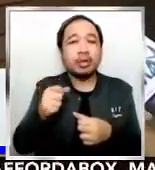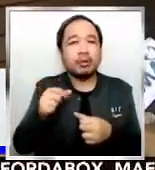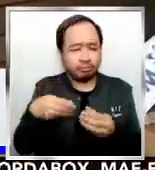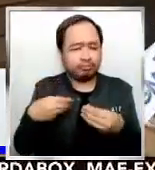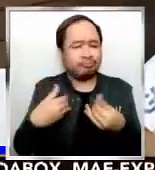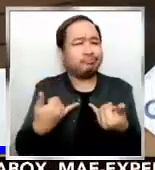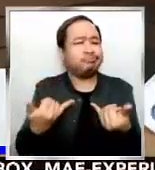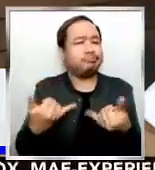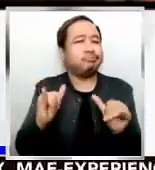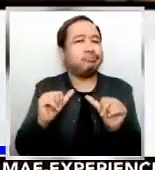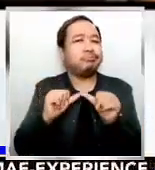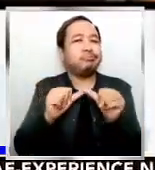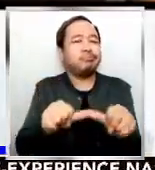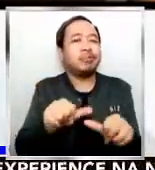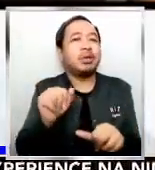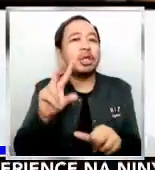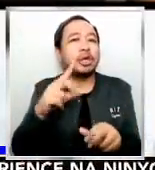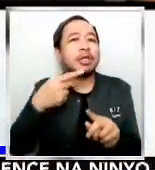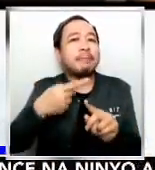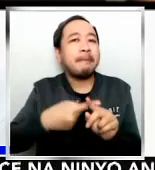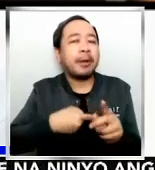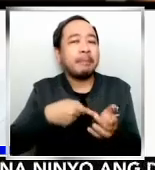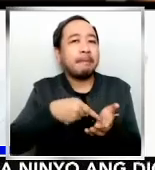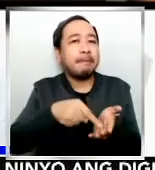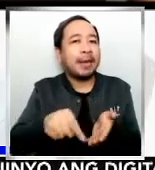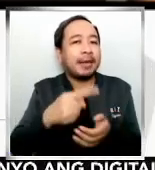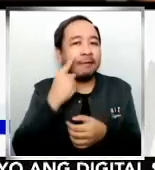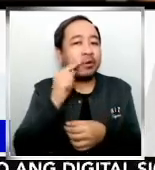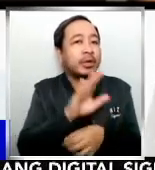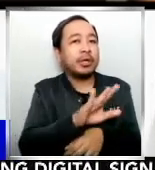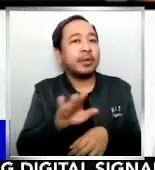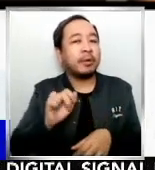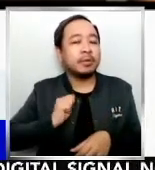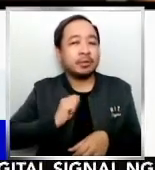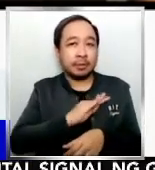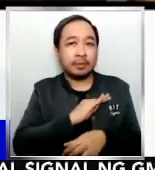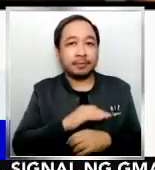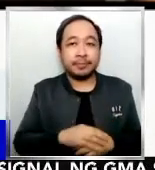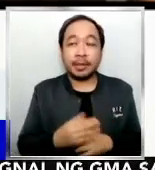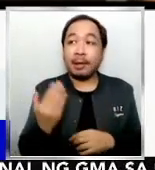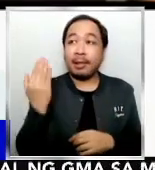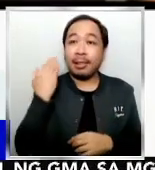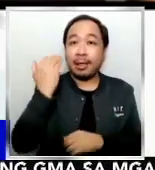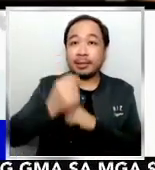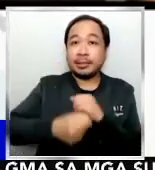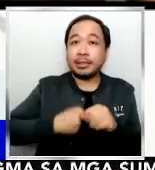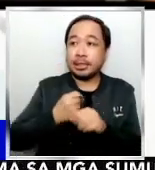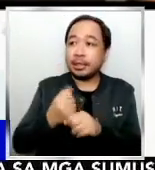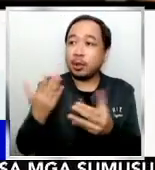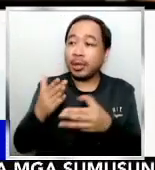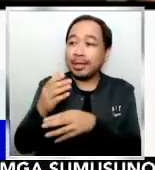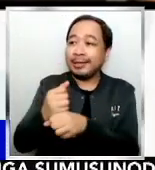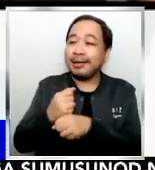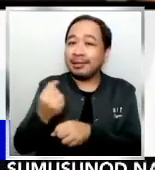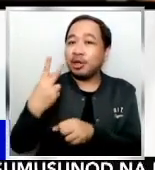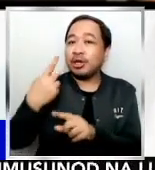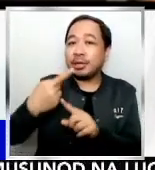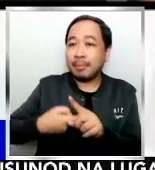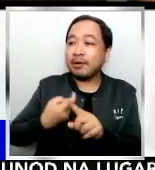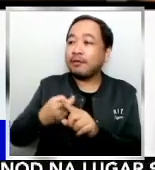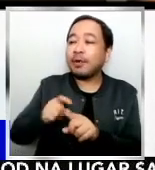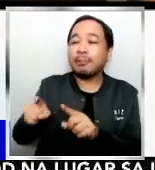mga tauhan. Last year, we took it out from our company savings. This year, we made sure na hindi na